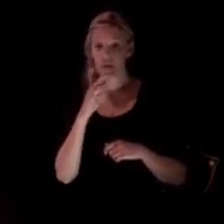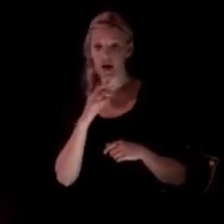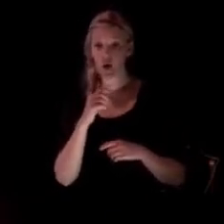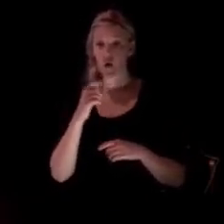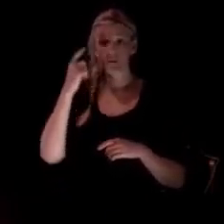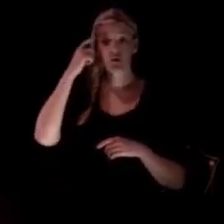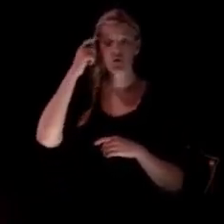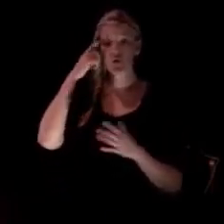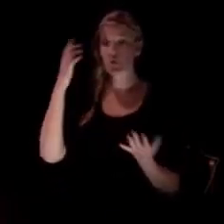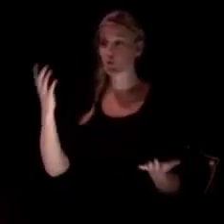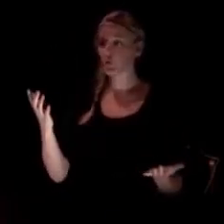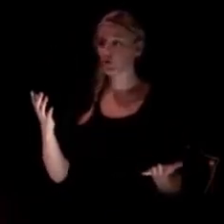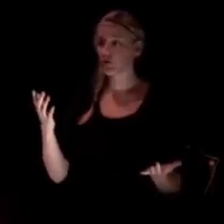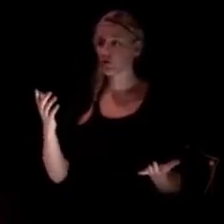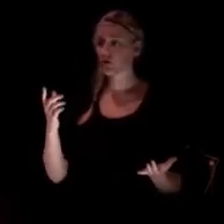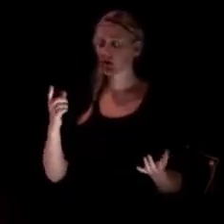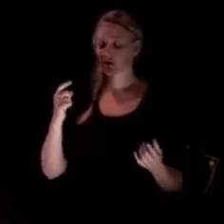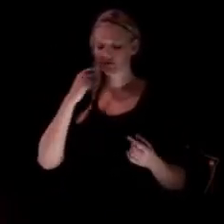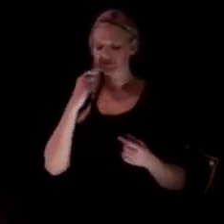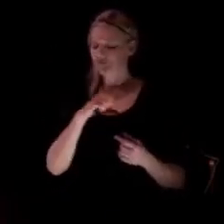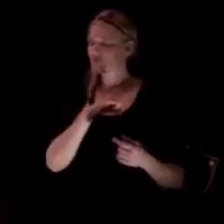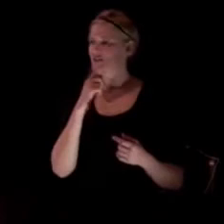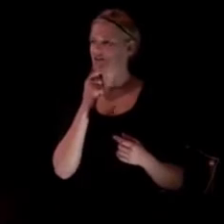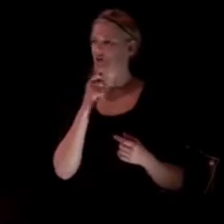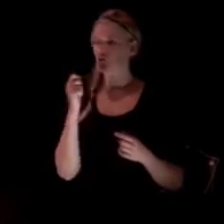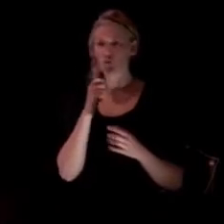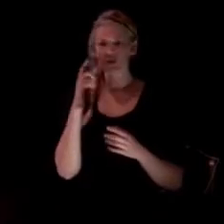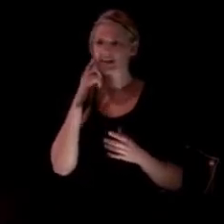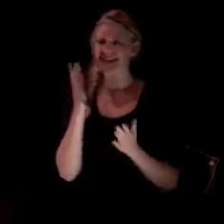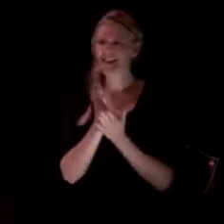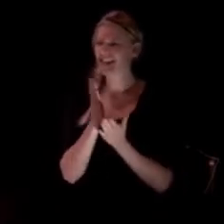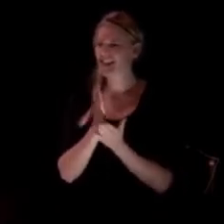det at når dere føler at her det noe som ikke stemmer, så spør dere